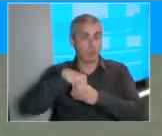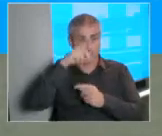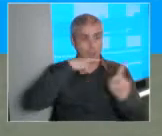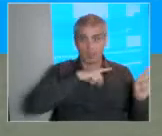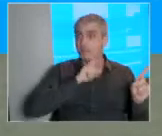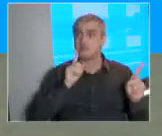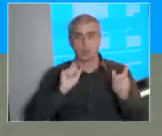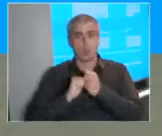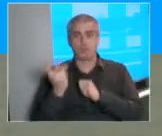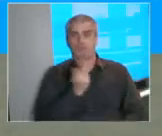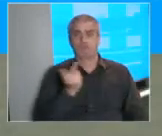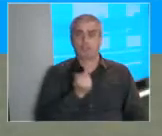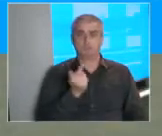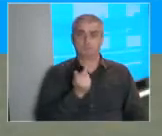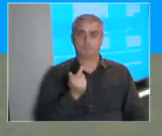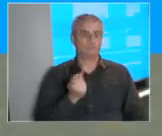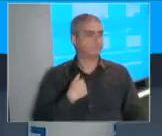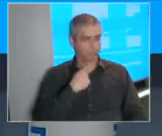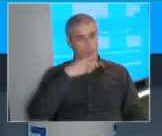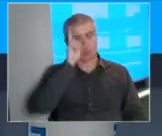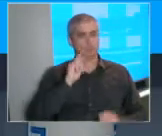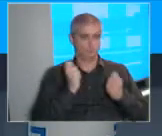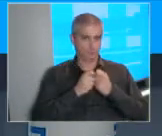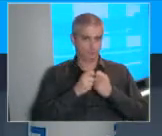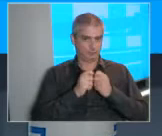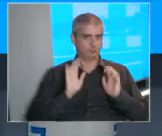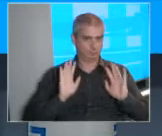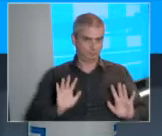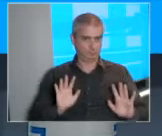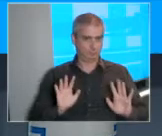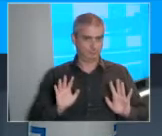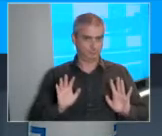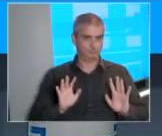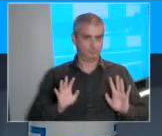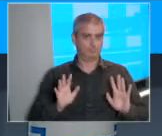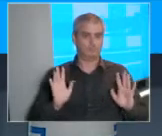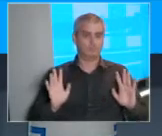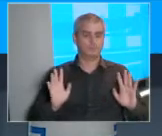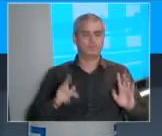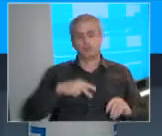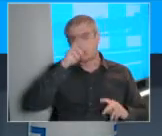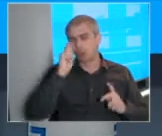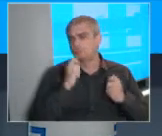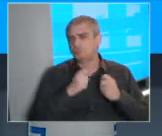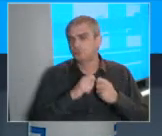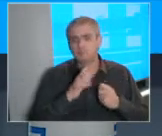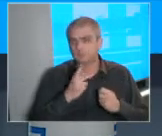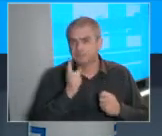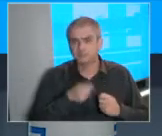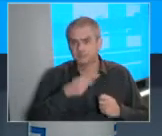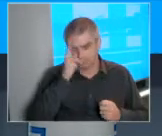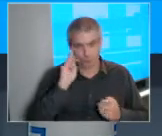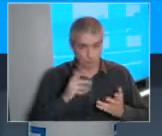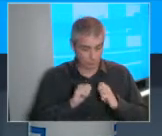האבא, עם האמא או עם שניהם. אז עכשיו אנחנו אומרים הורות משותפת, שמנו את העניינים הלינגוויסטיים בצד. הורות משותפת, מה זה מצריך מן